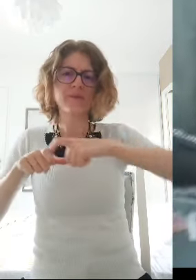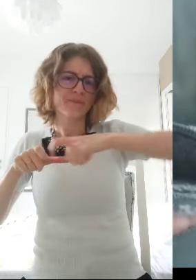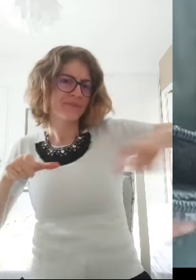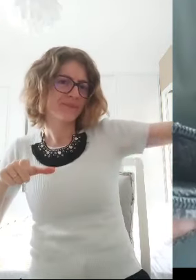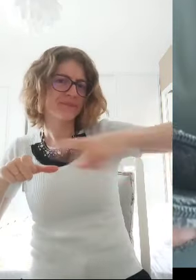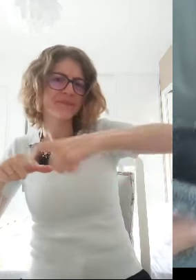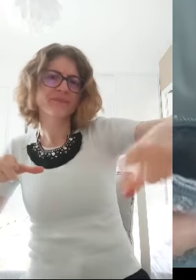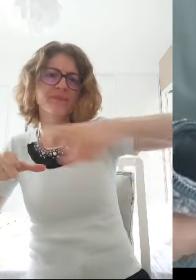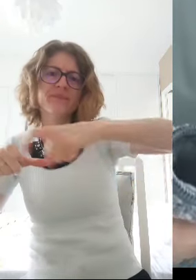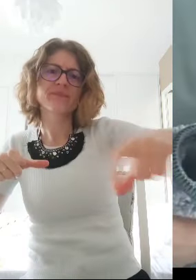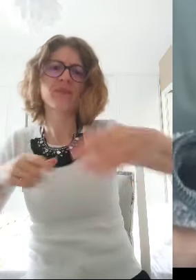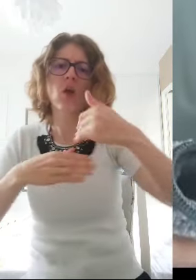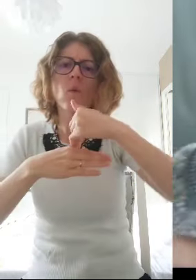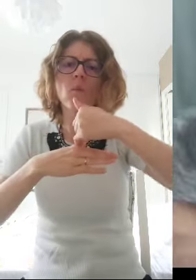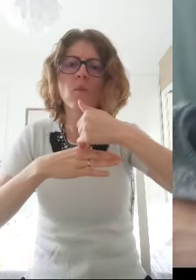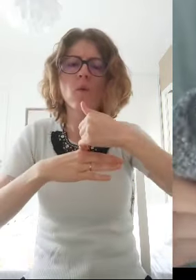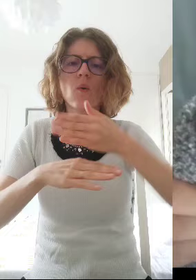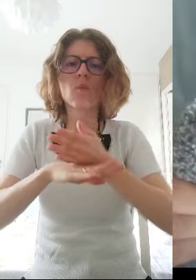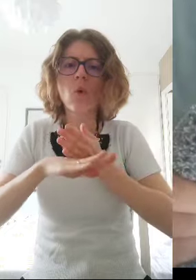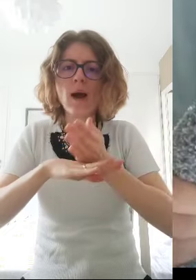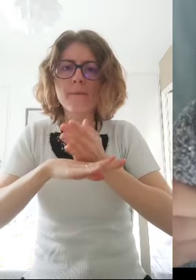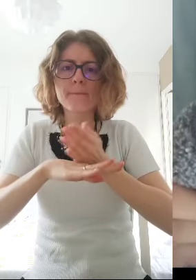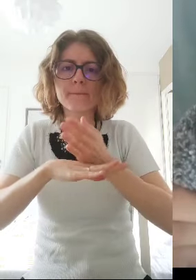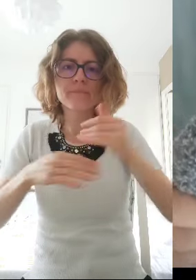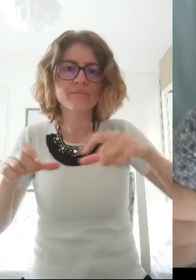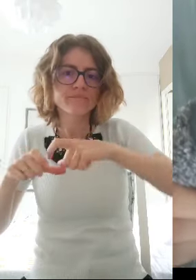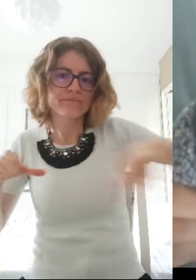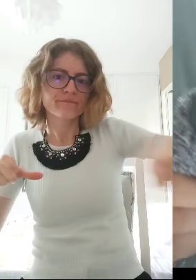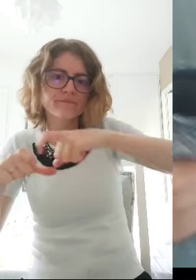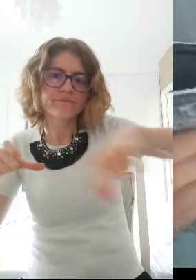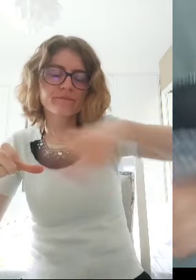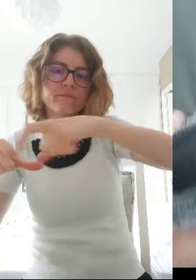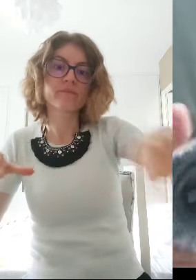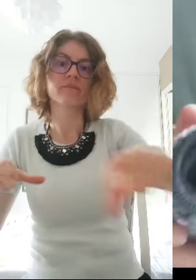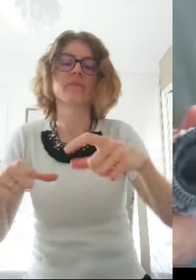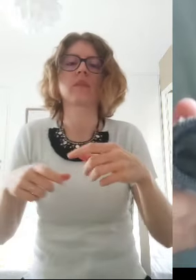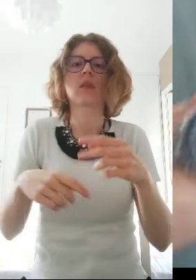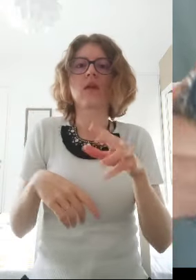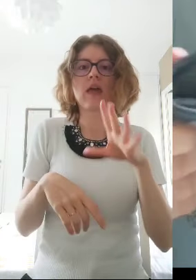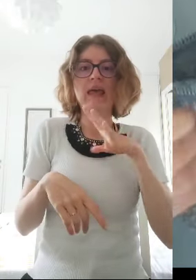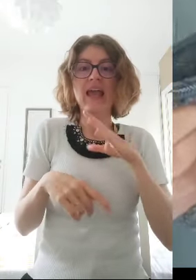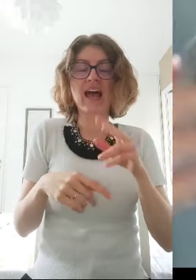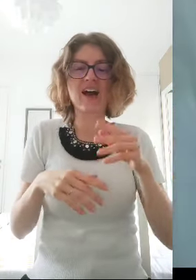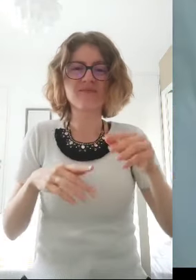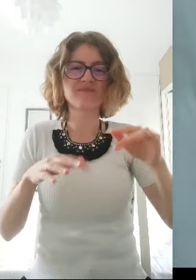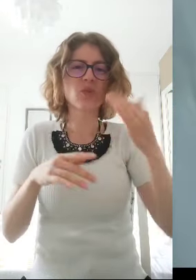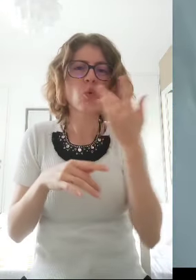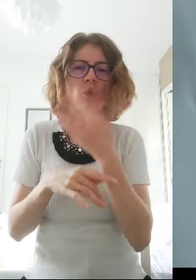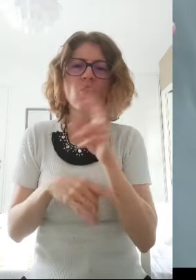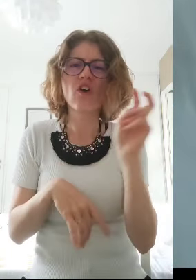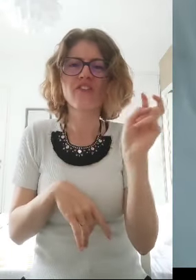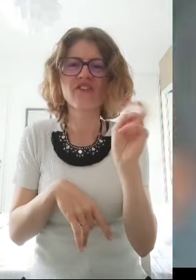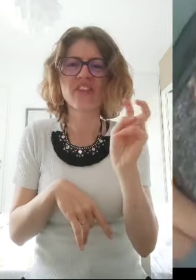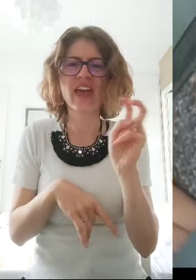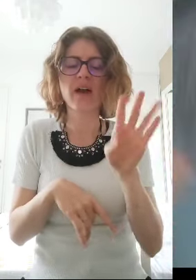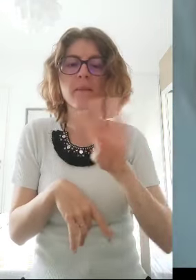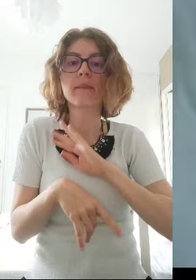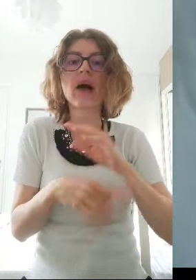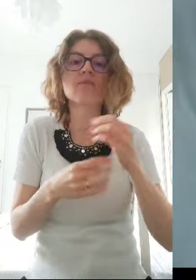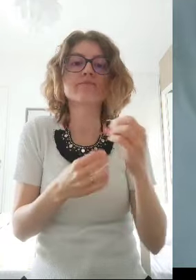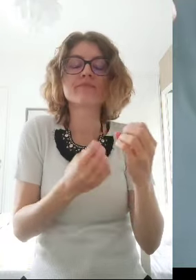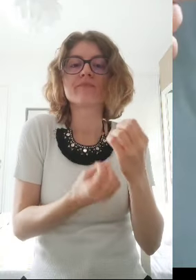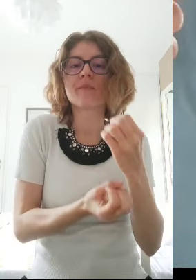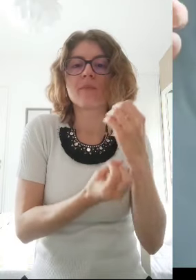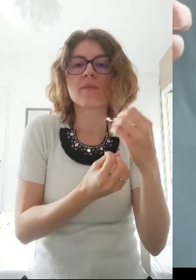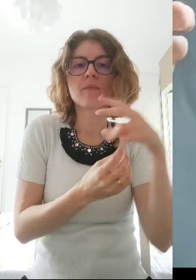des lattes en genre de bois un peu. Et il y a des endroits où en fait il y a du verre à cause de mes plantes.